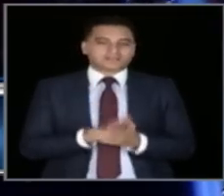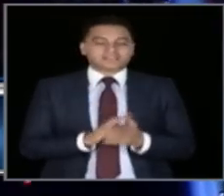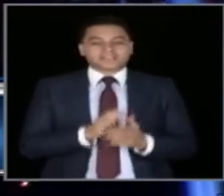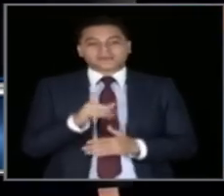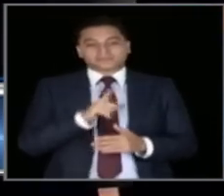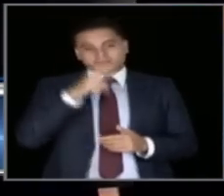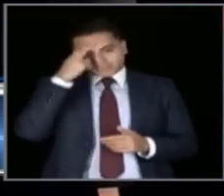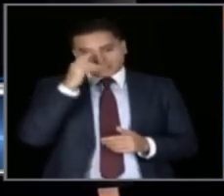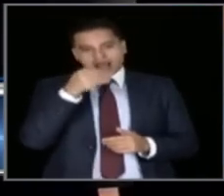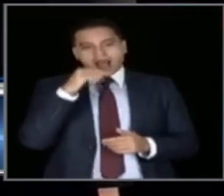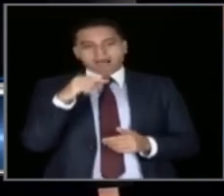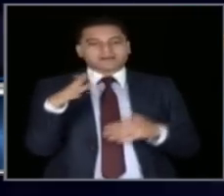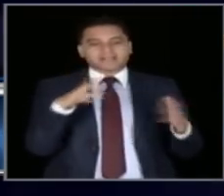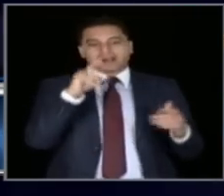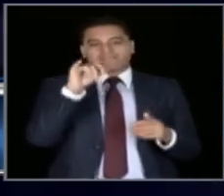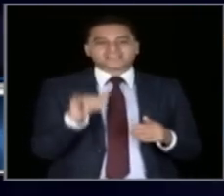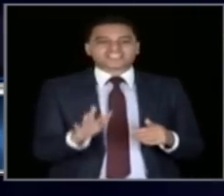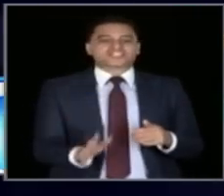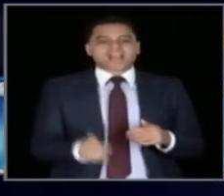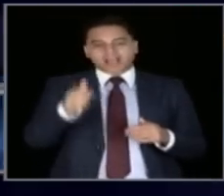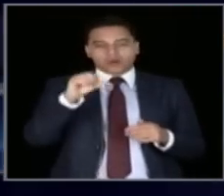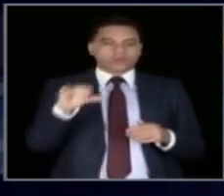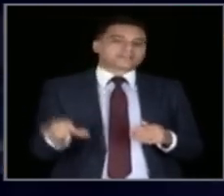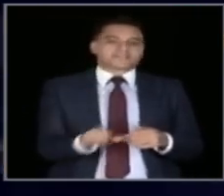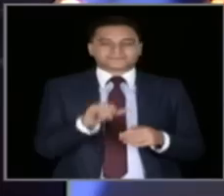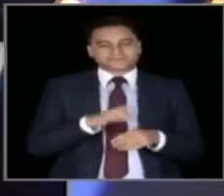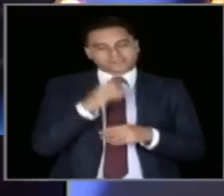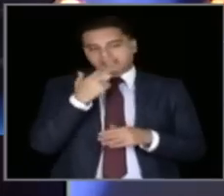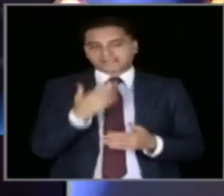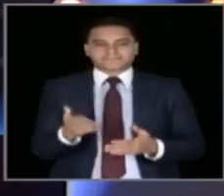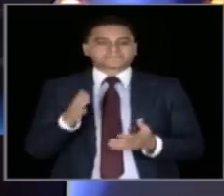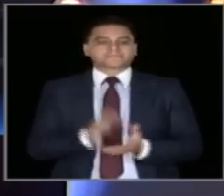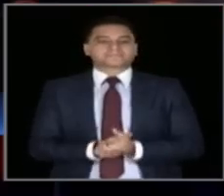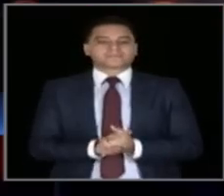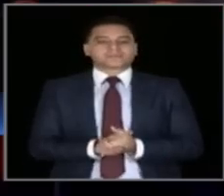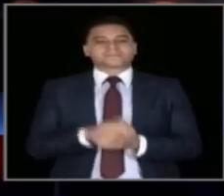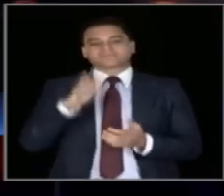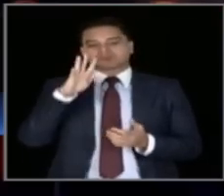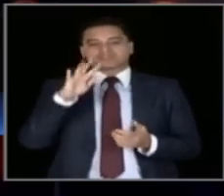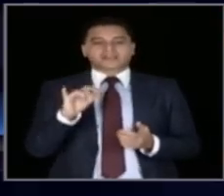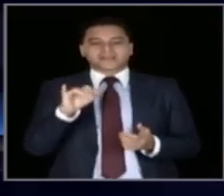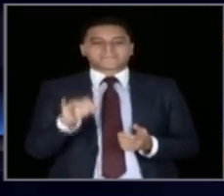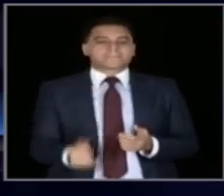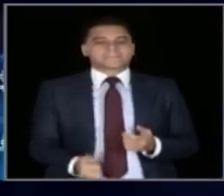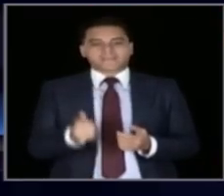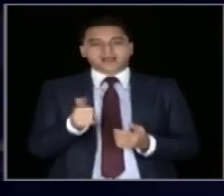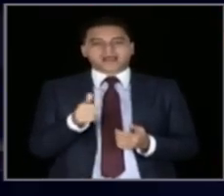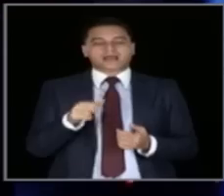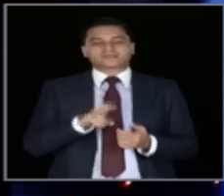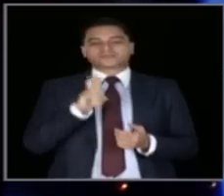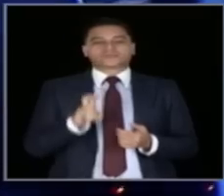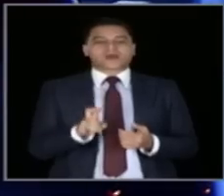الإجابة إيه؟ أحمد الفيشاوي. أحمد الفيشاوي. هارد لك يا نيفين. شيماء، السؤال السابع،